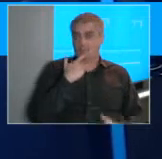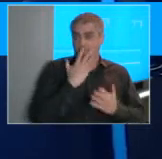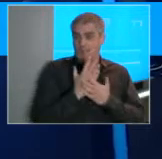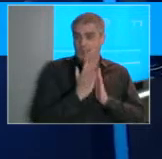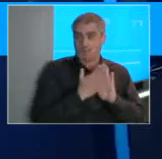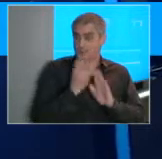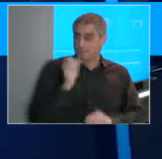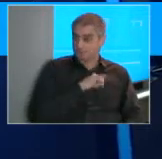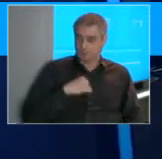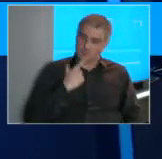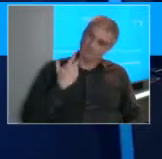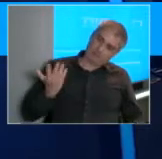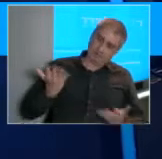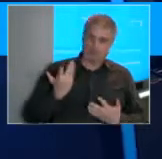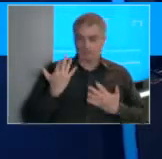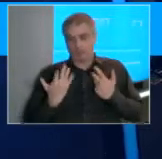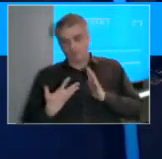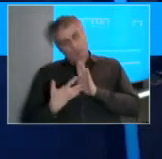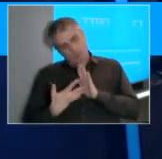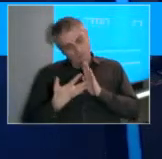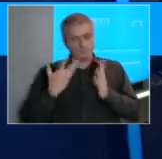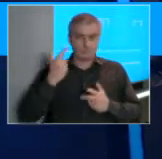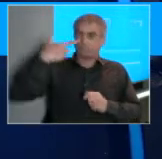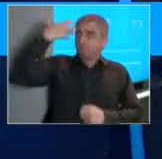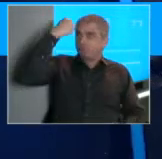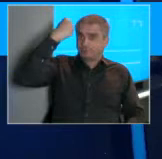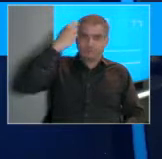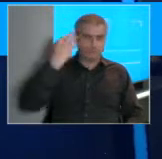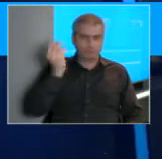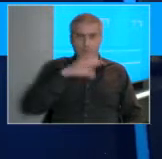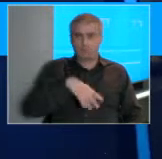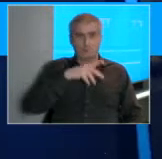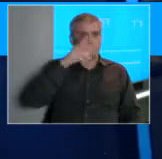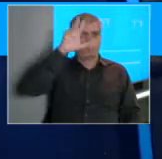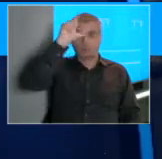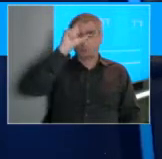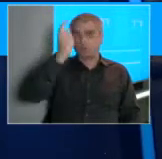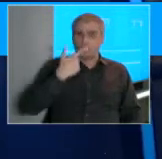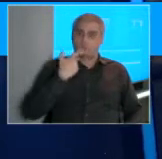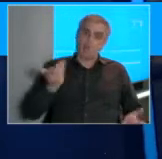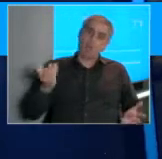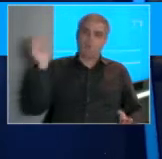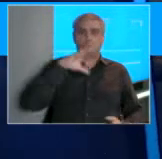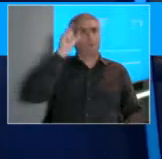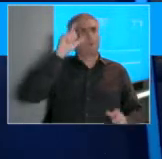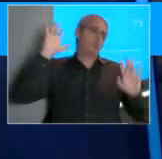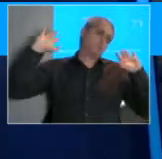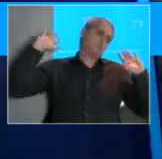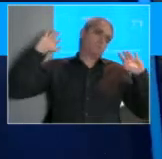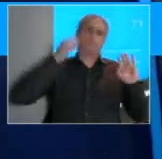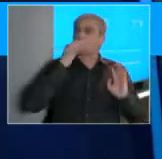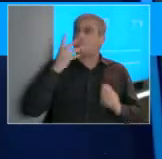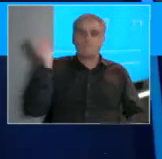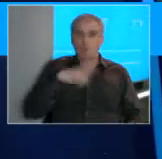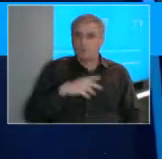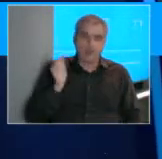מגיע מסין, אומרים לו איך וכמה, ובודקים עם הלייזר וכו' וכו', וכשמישהו מגיע מאיסטנבול, אומרים, הוא הגיע מטורקיה, השאלה היא מאיפה